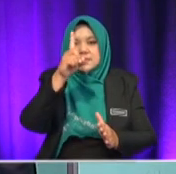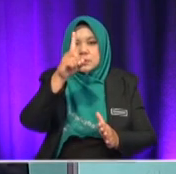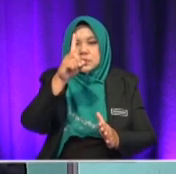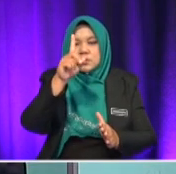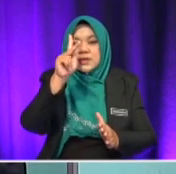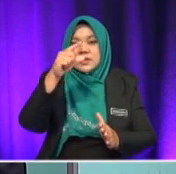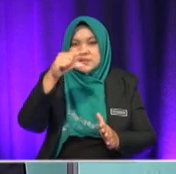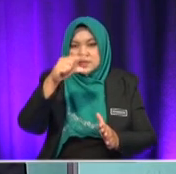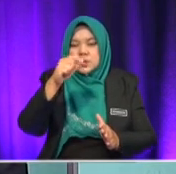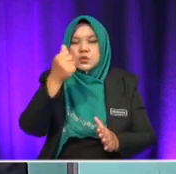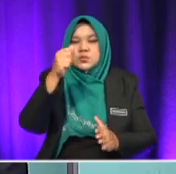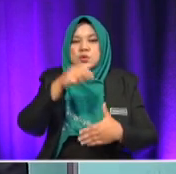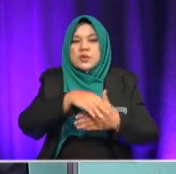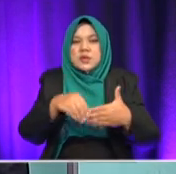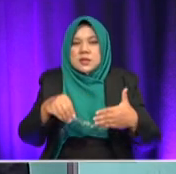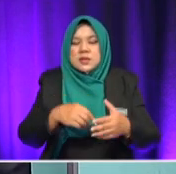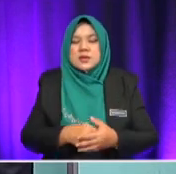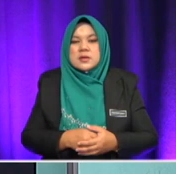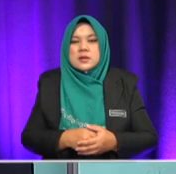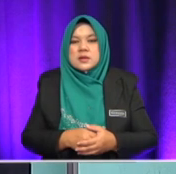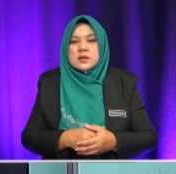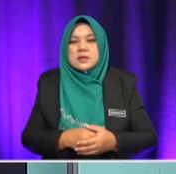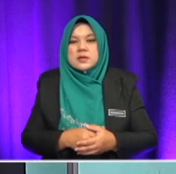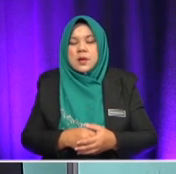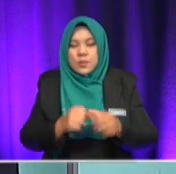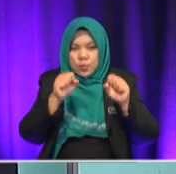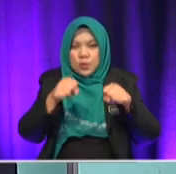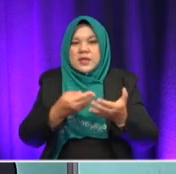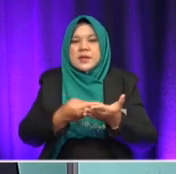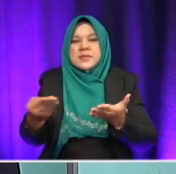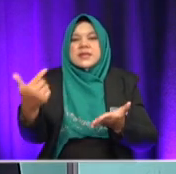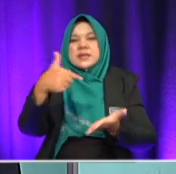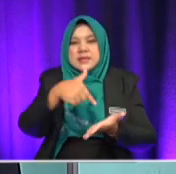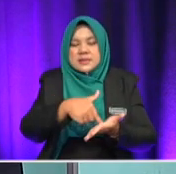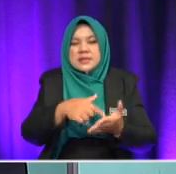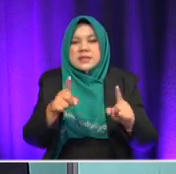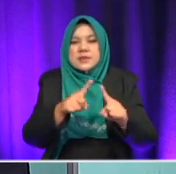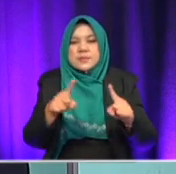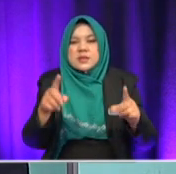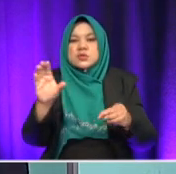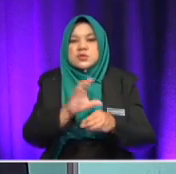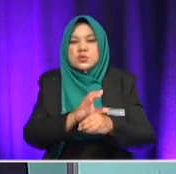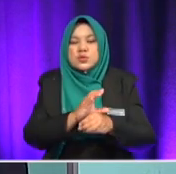10 Ringgit maka dia adalah ikan tapi tak sampailah berbanding dengan fakir tadi